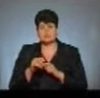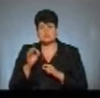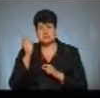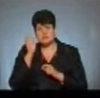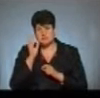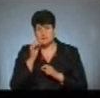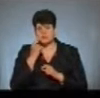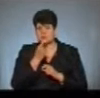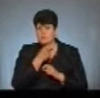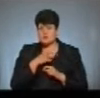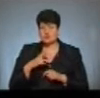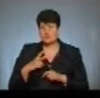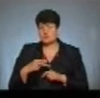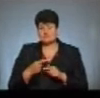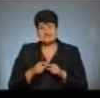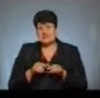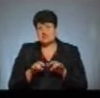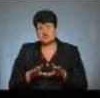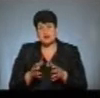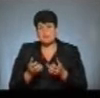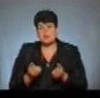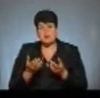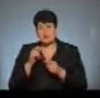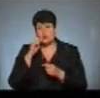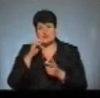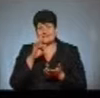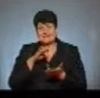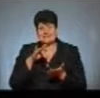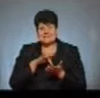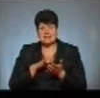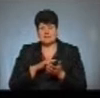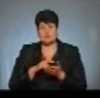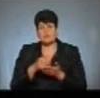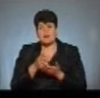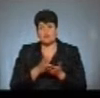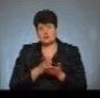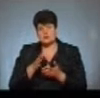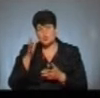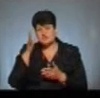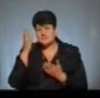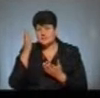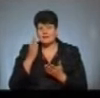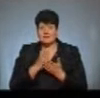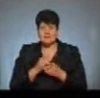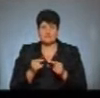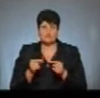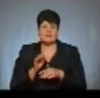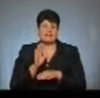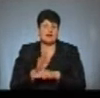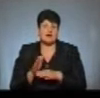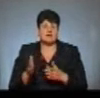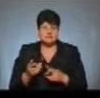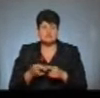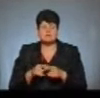було. Ще раз повторюю, що таке рішення приймається Українським центром оцінювання якості освіти і є відповідний наказ.